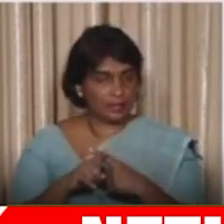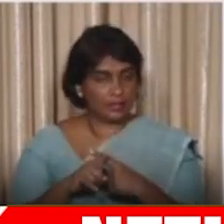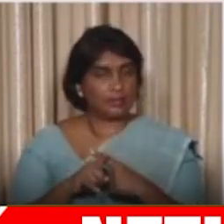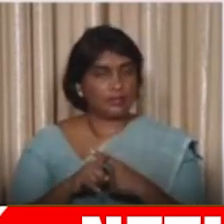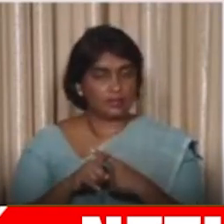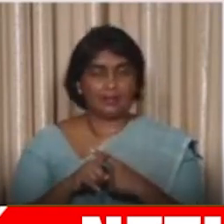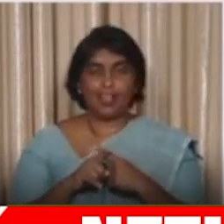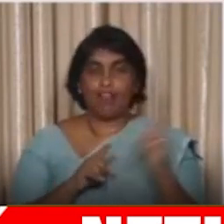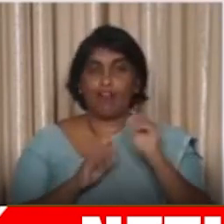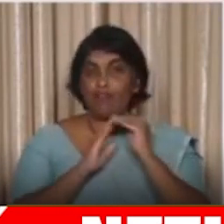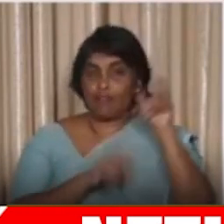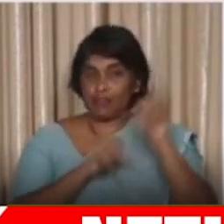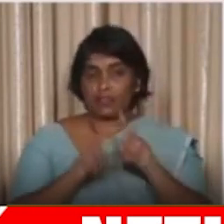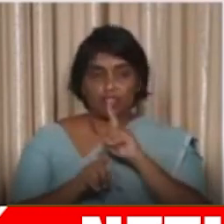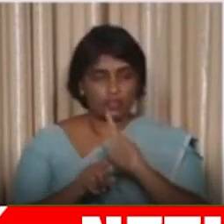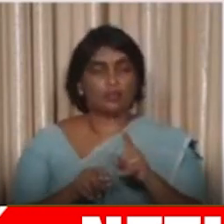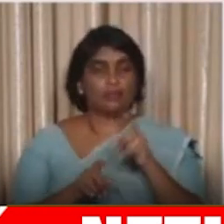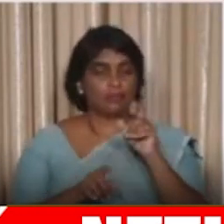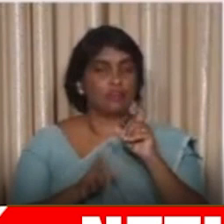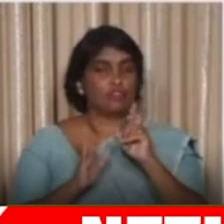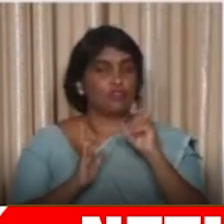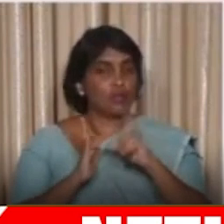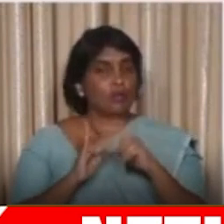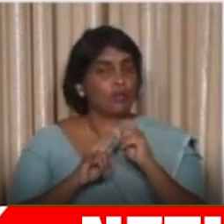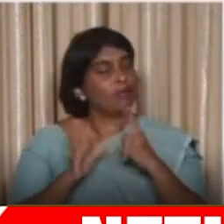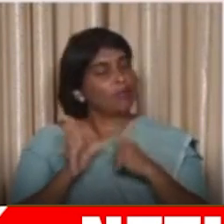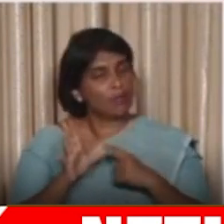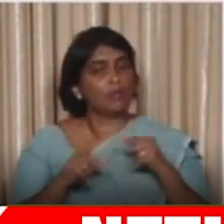සුරාබදු නිලධාරීන්ගෙන් ඇහුවා කෝපයකේදී. දැන්